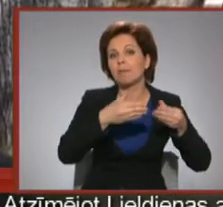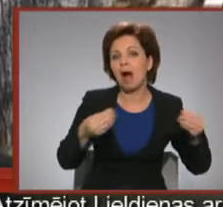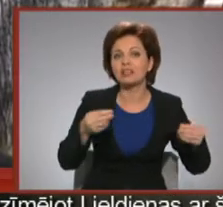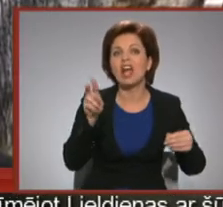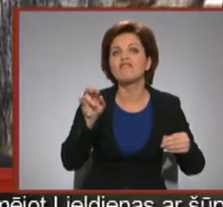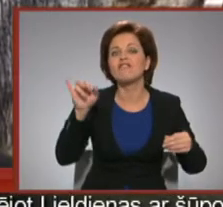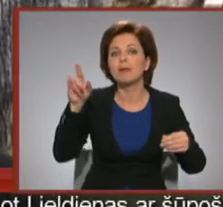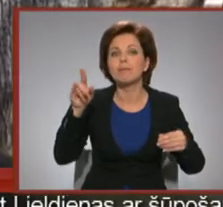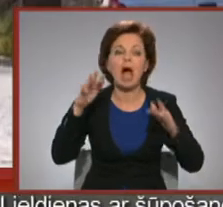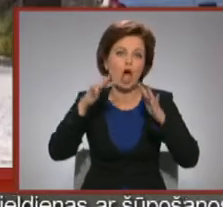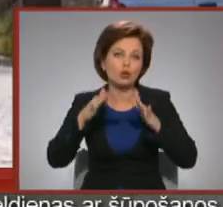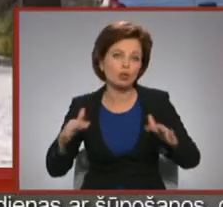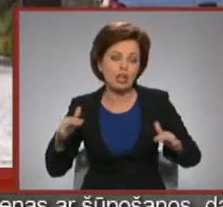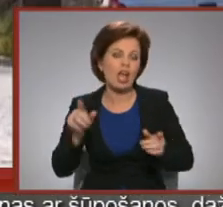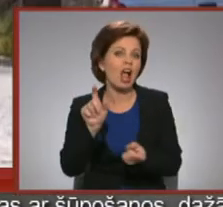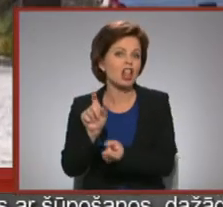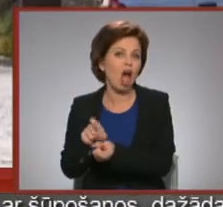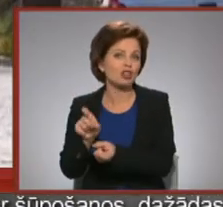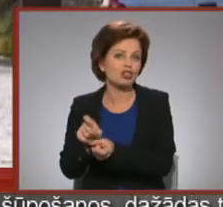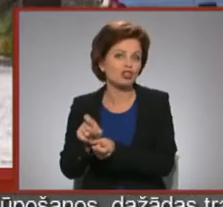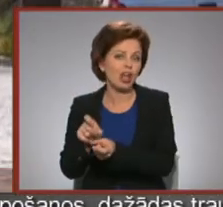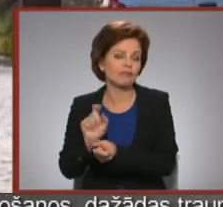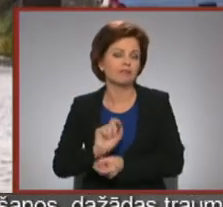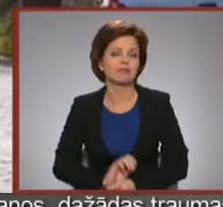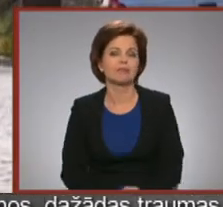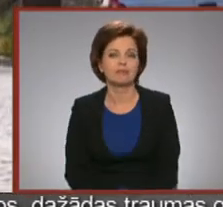tās ir vimbas, bet rudenī plaši. Ieva Benefelda, Lants Peršavits, Skrundes televīzija.